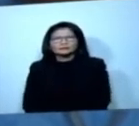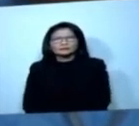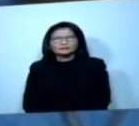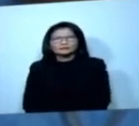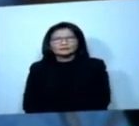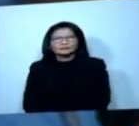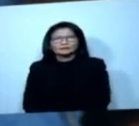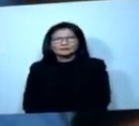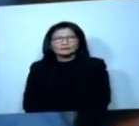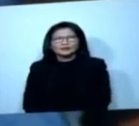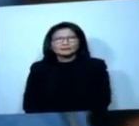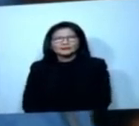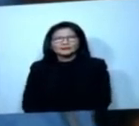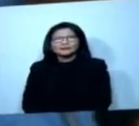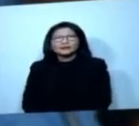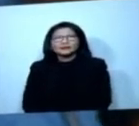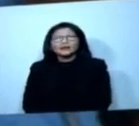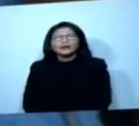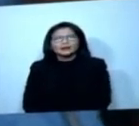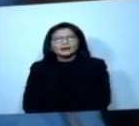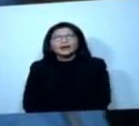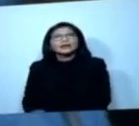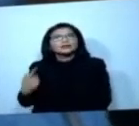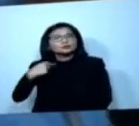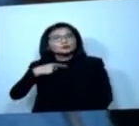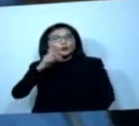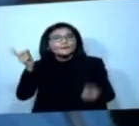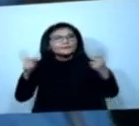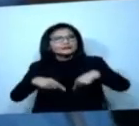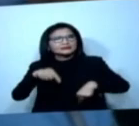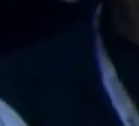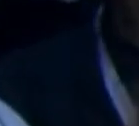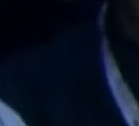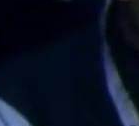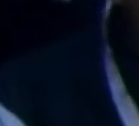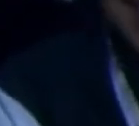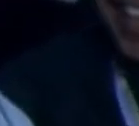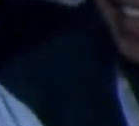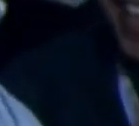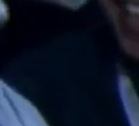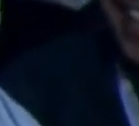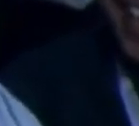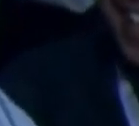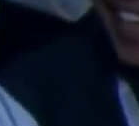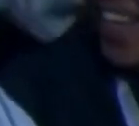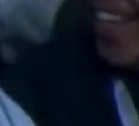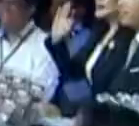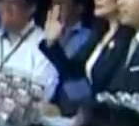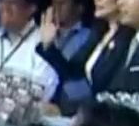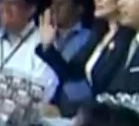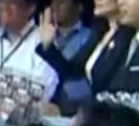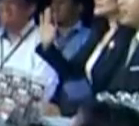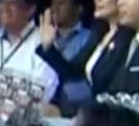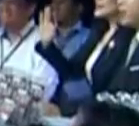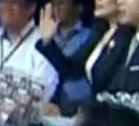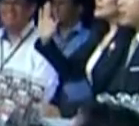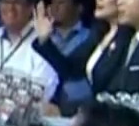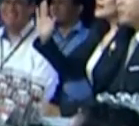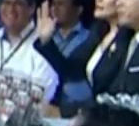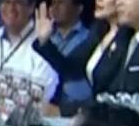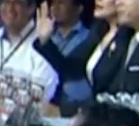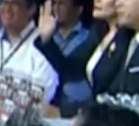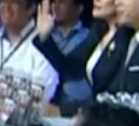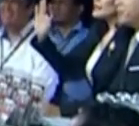bahwa koalisi partai tidak ada pengaruhnya sama sekali. Bahkan dukungan Jokowi blas sama sekali, nggak ngefek. Baik untuk Gerindra